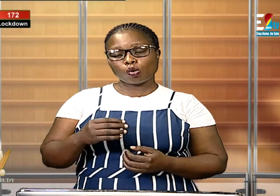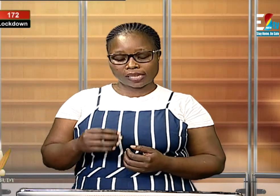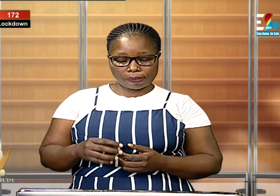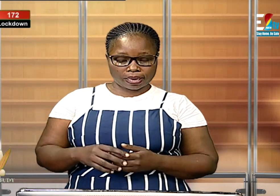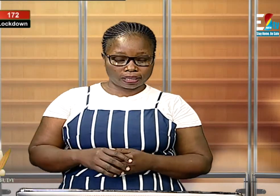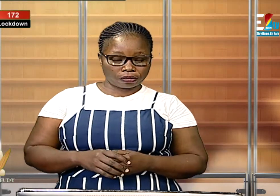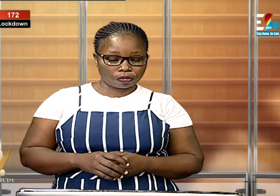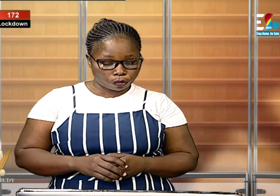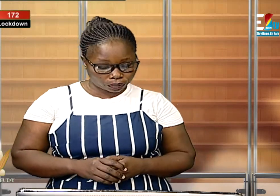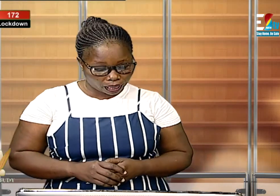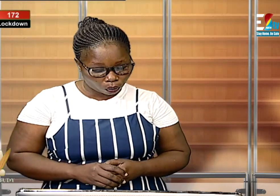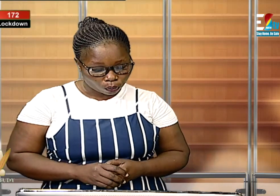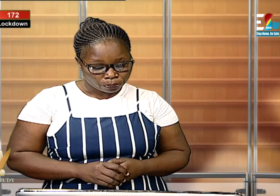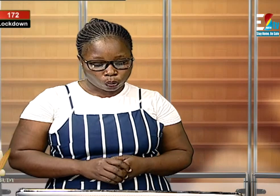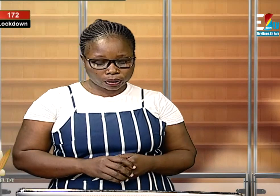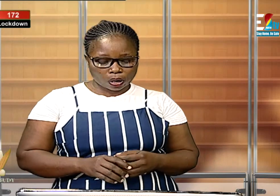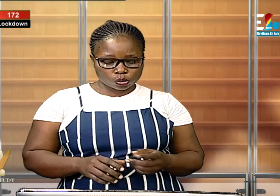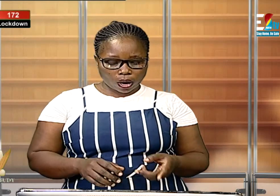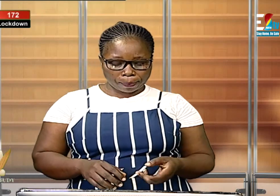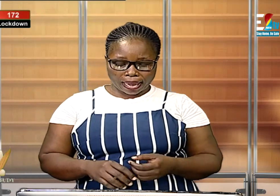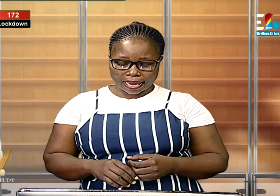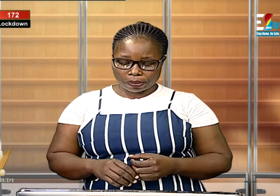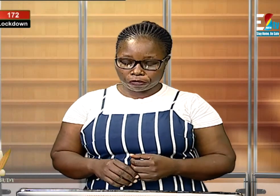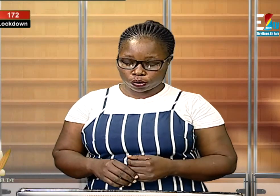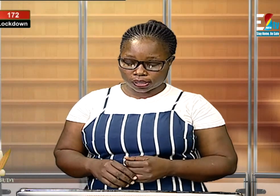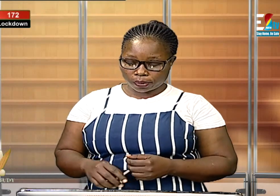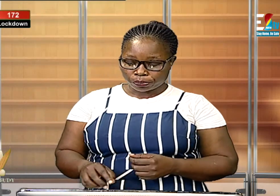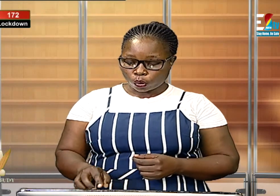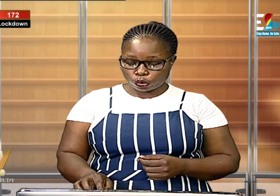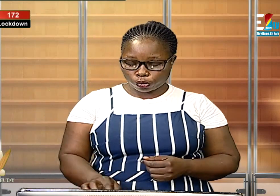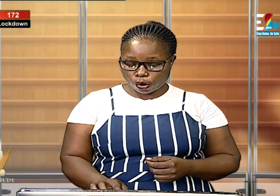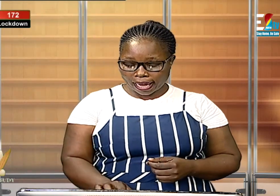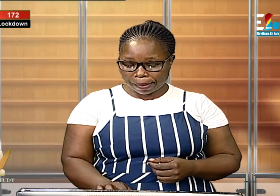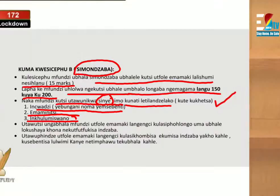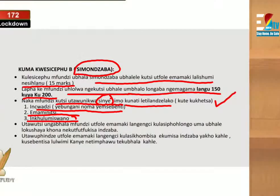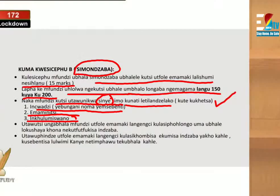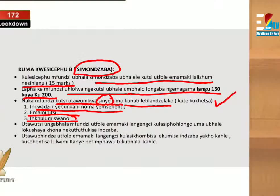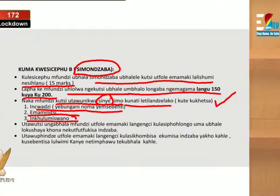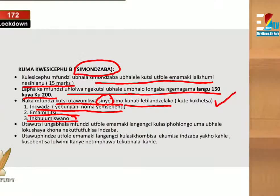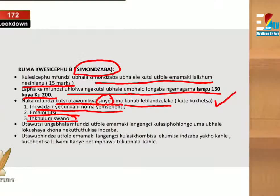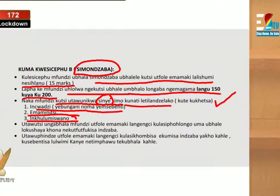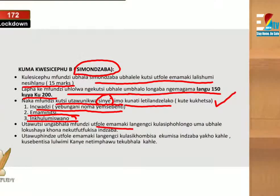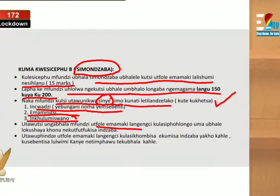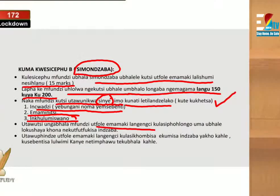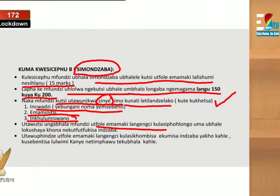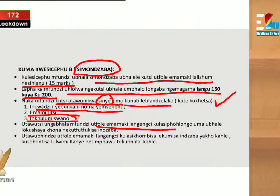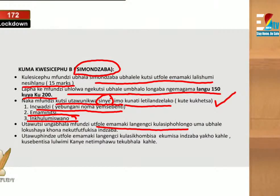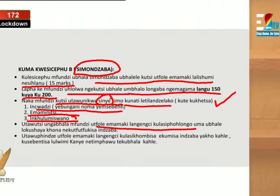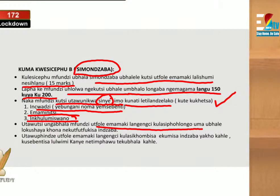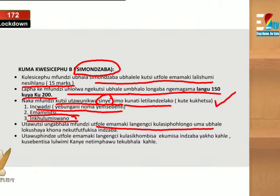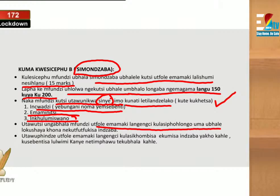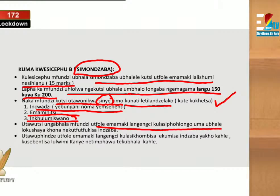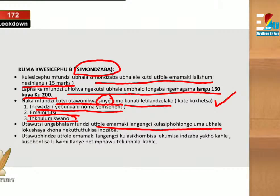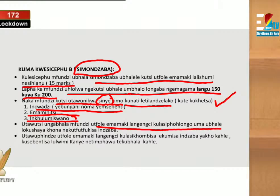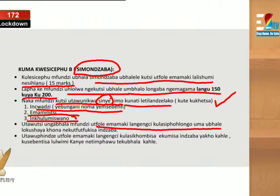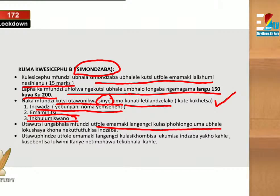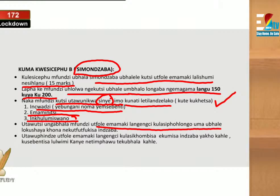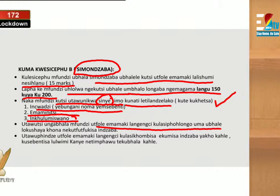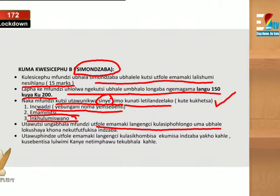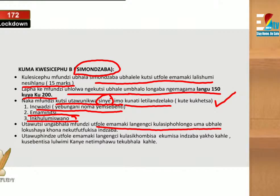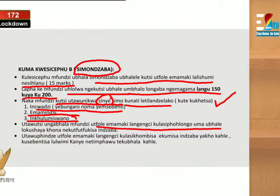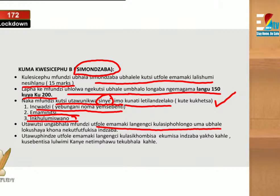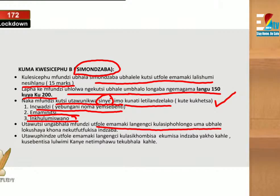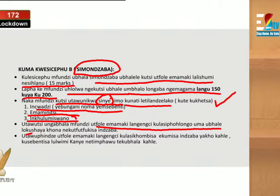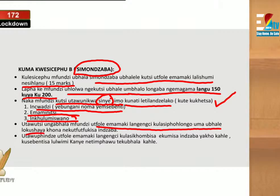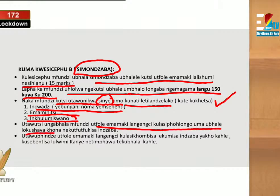chubeka uthamele tifumvo takho utawuthi ungabhala ke mfundisi uthole emamaki langenci kula